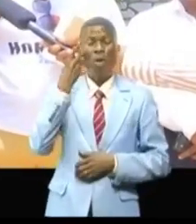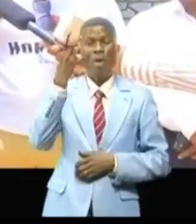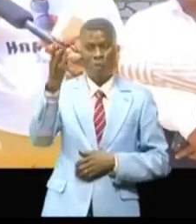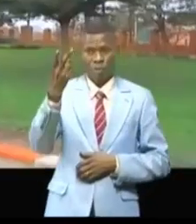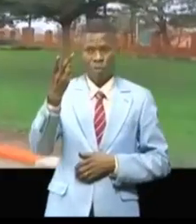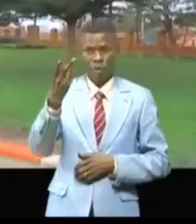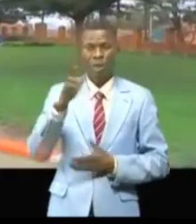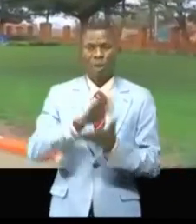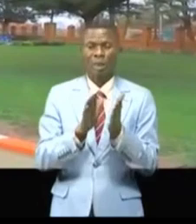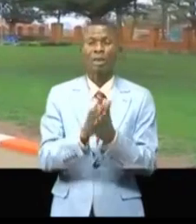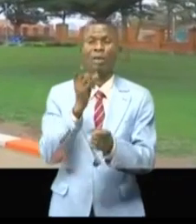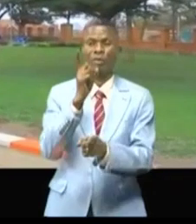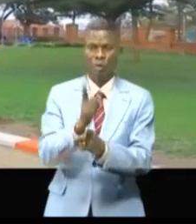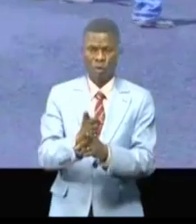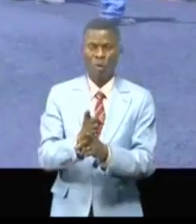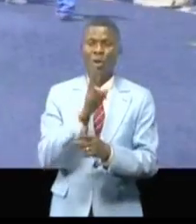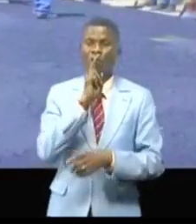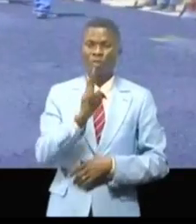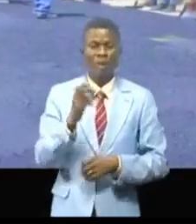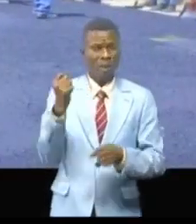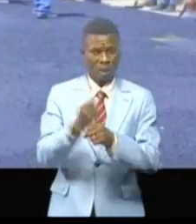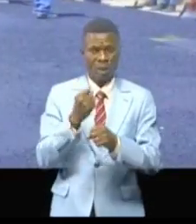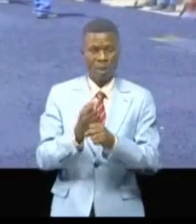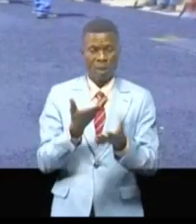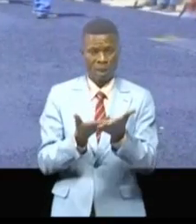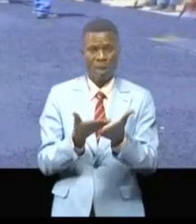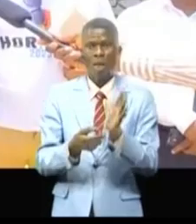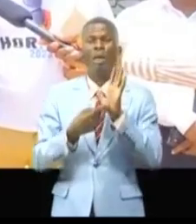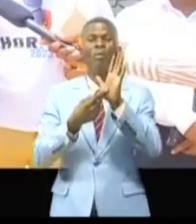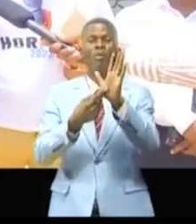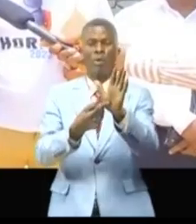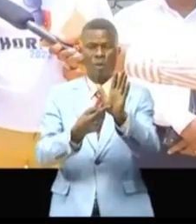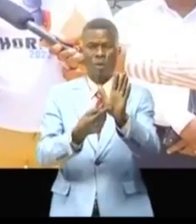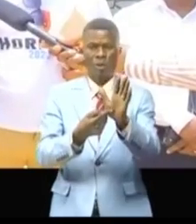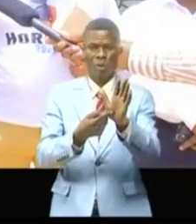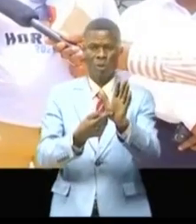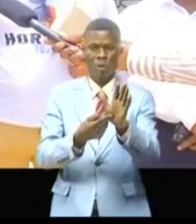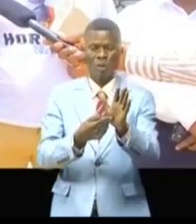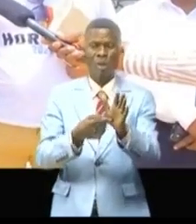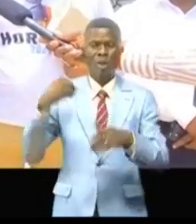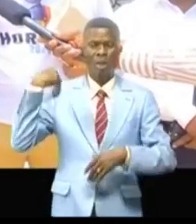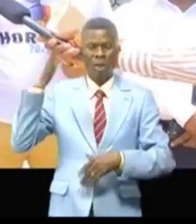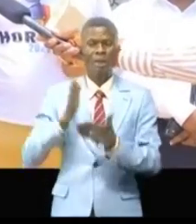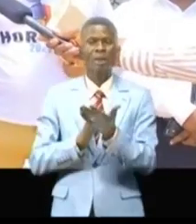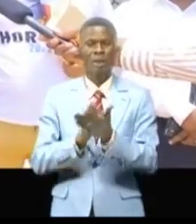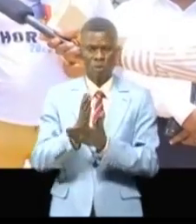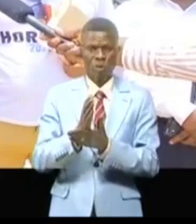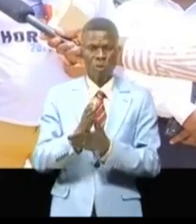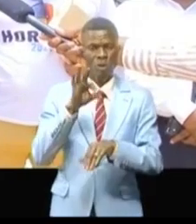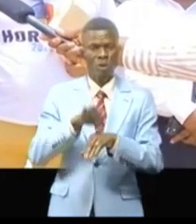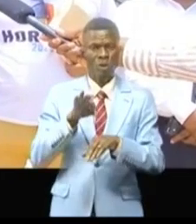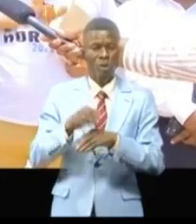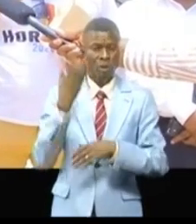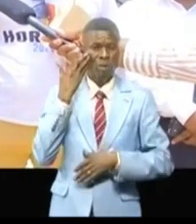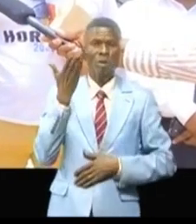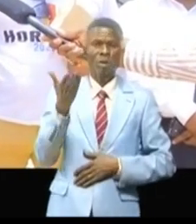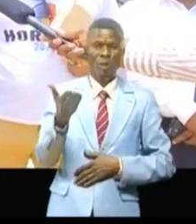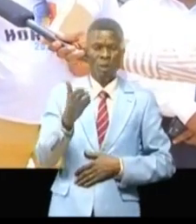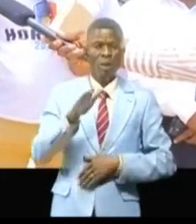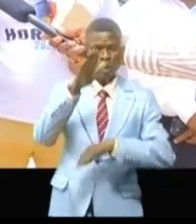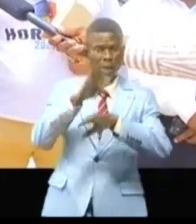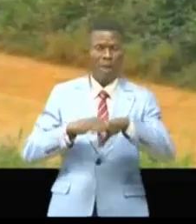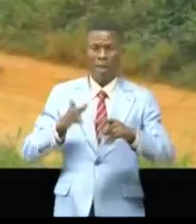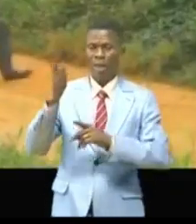ces valeurs-là. Ce sont là les œuvres qui découlent de l'état de droit. Occasion pour Gabi Mbiula d'inviter